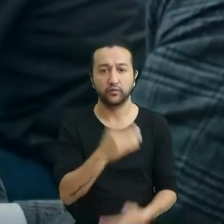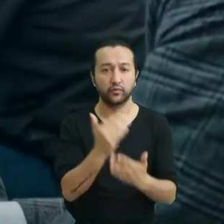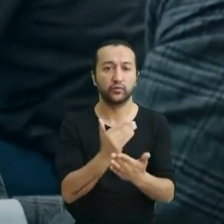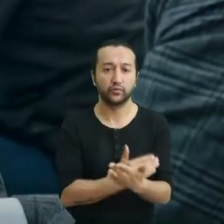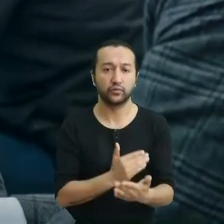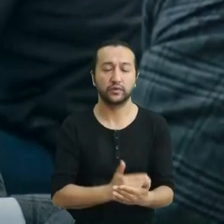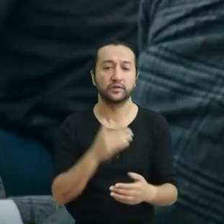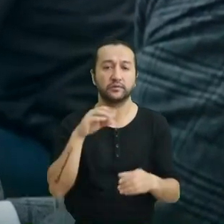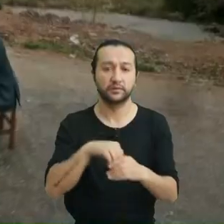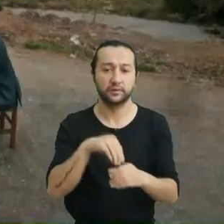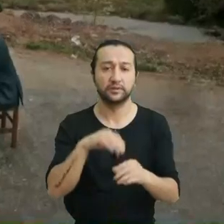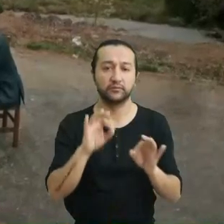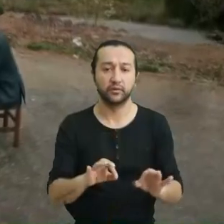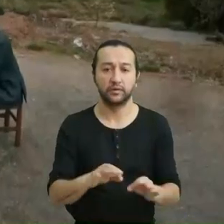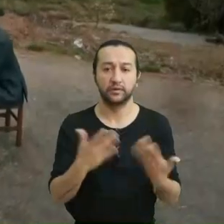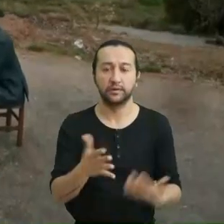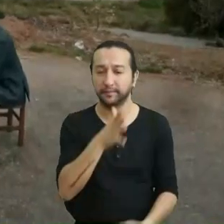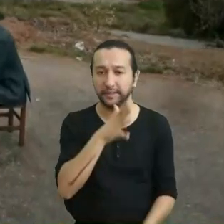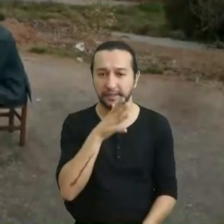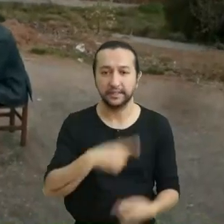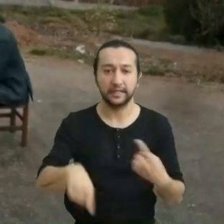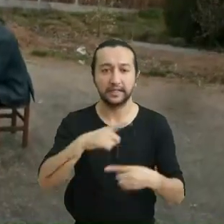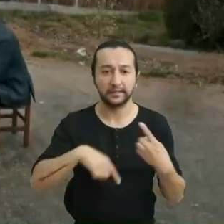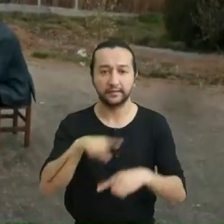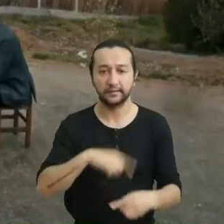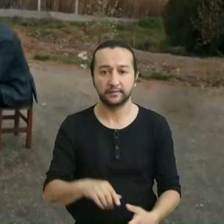Prosedürler, kurallar, bilgiler.